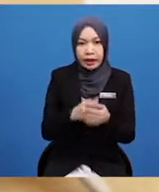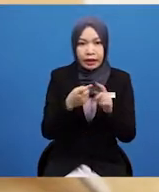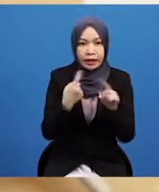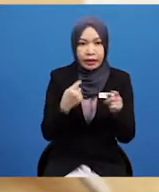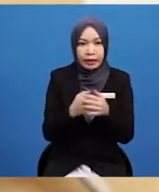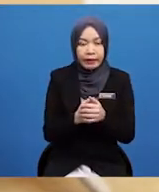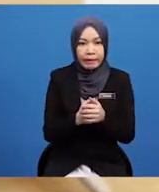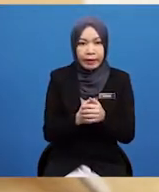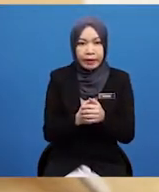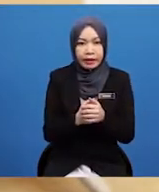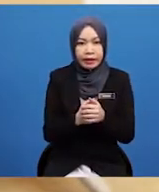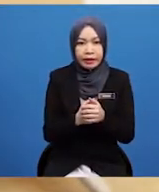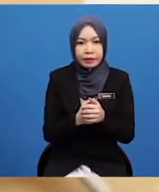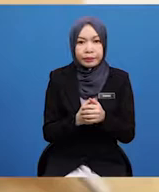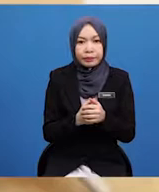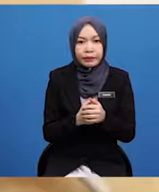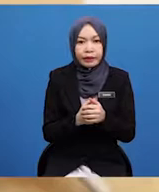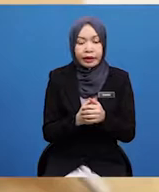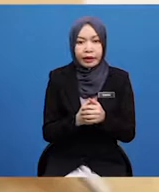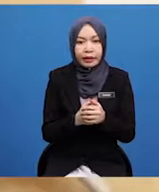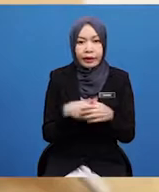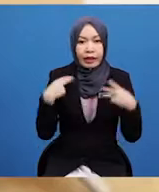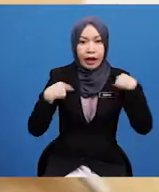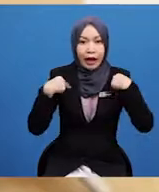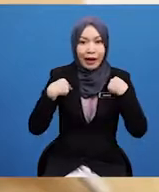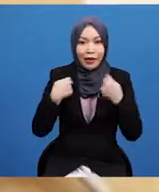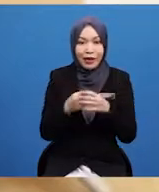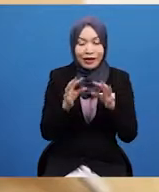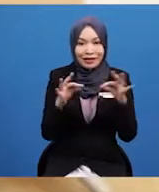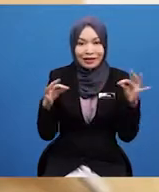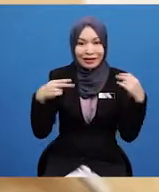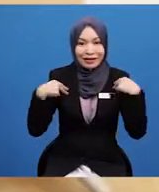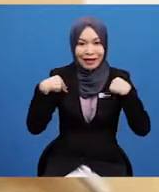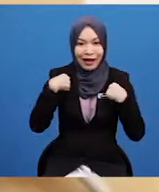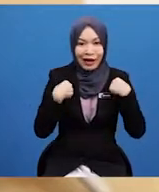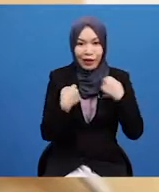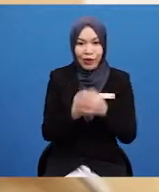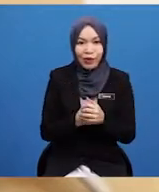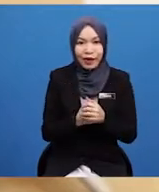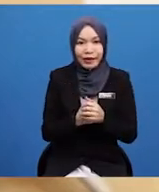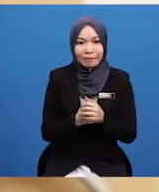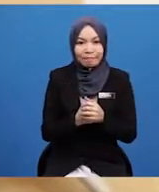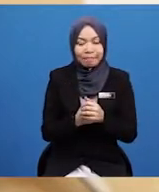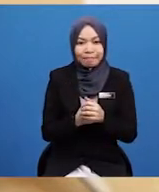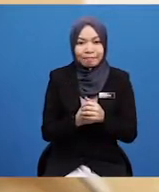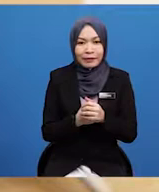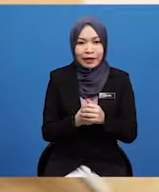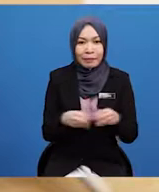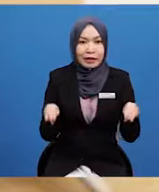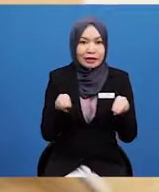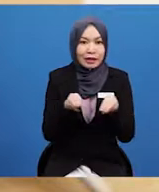oleh adanya undang-undang pemerintah yang mengokong penerbit akhbar. Dalam cerita terkukur